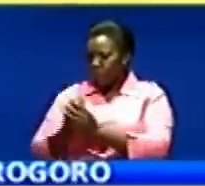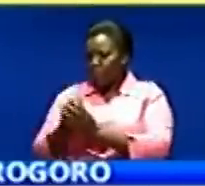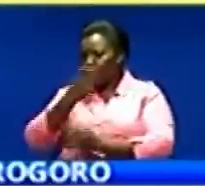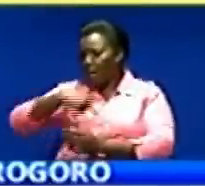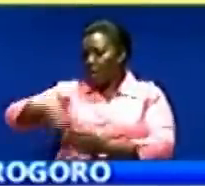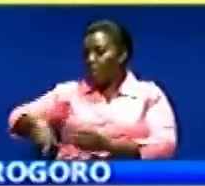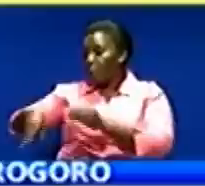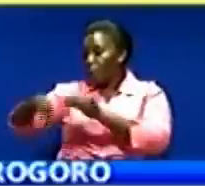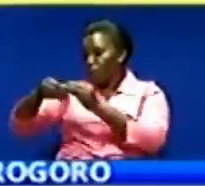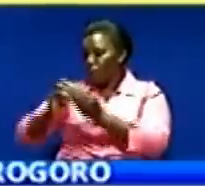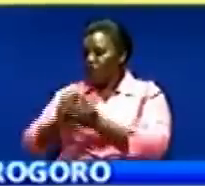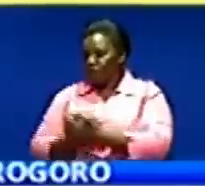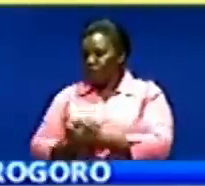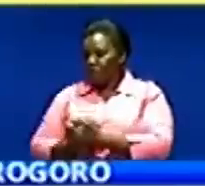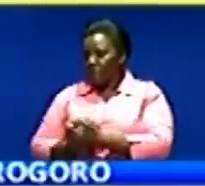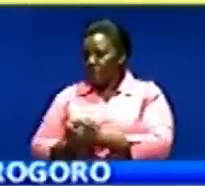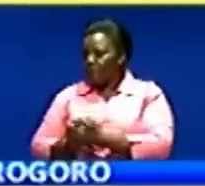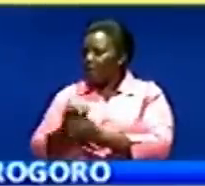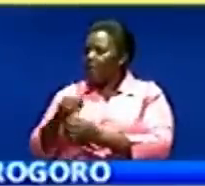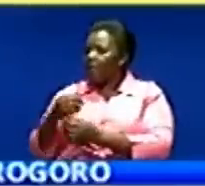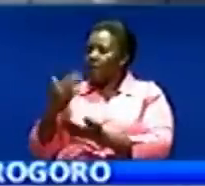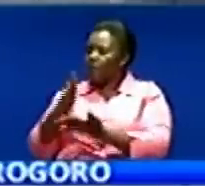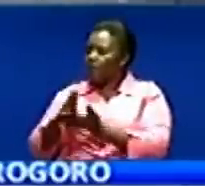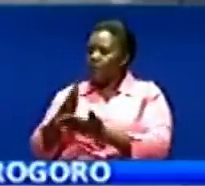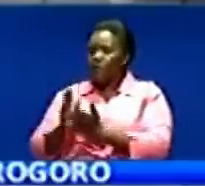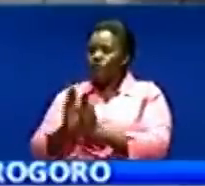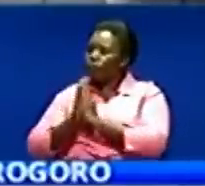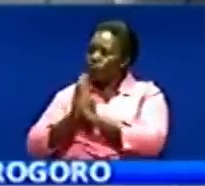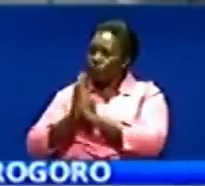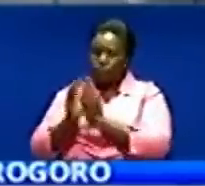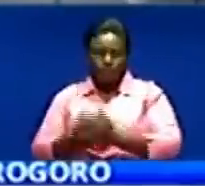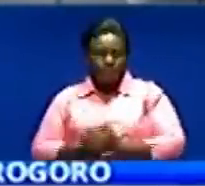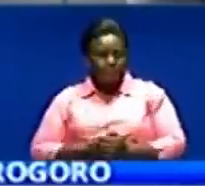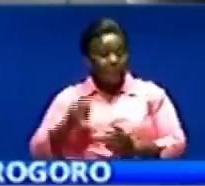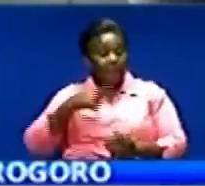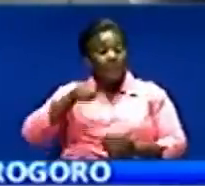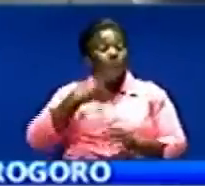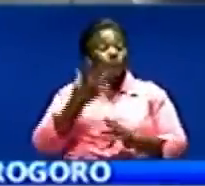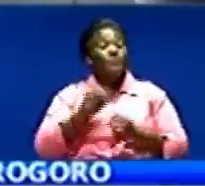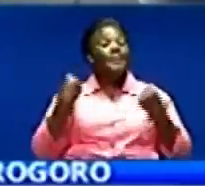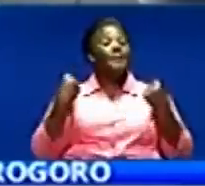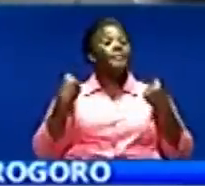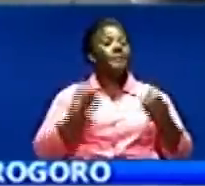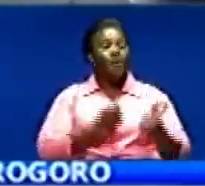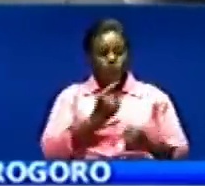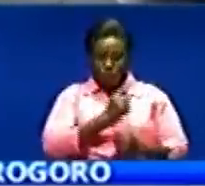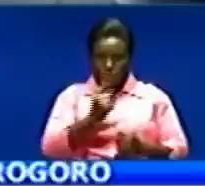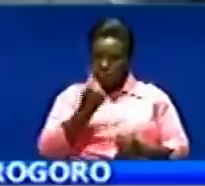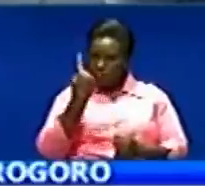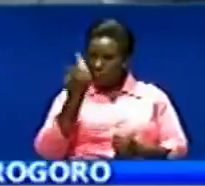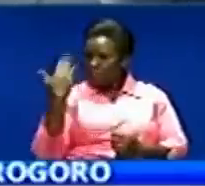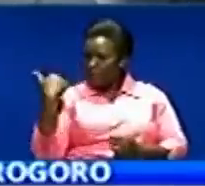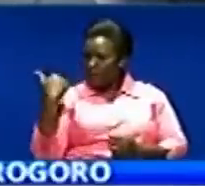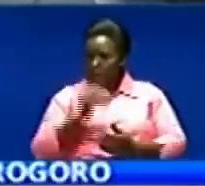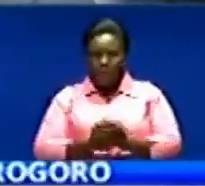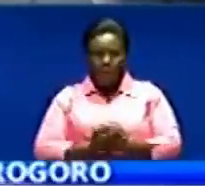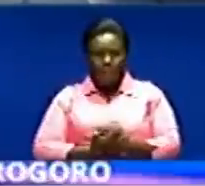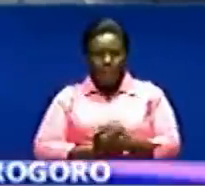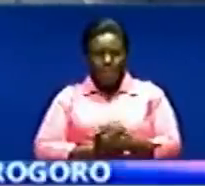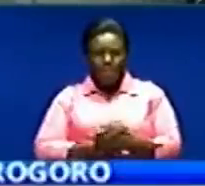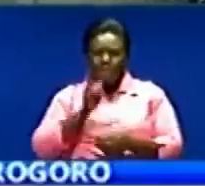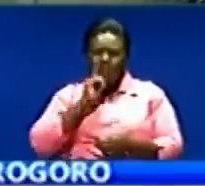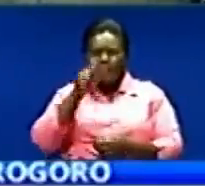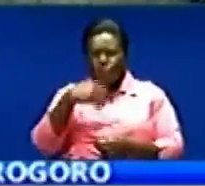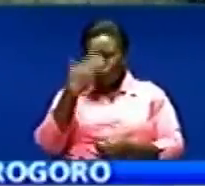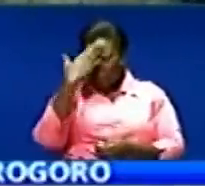Magufuli kwa ujumla na wafanyakazi wenzake wote. Tulikuwa tumetabika sana hapa kati ya wiki moja iliyoisha. Nadhani kila mtu